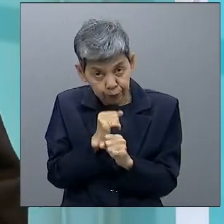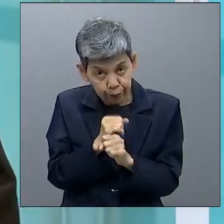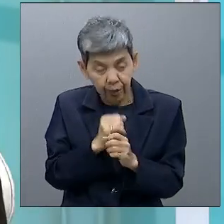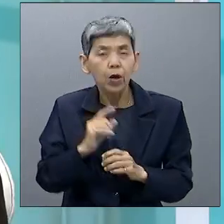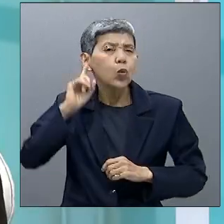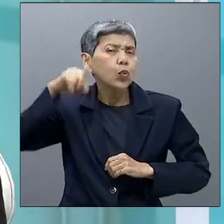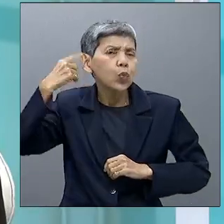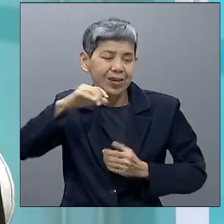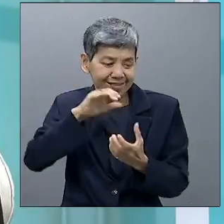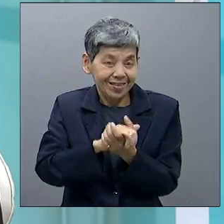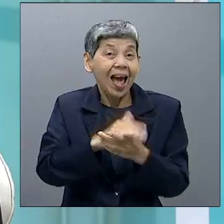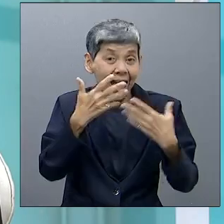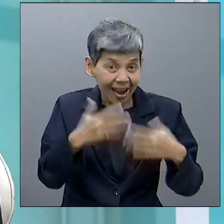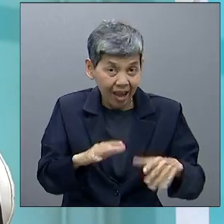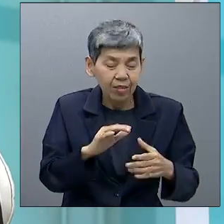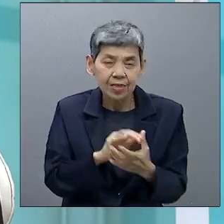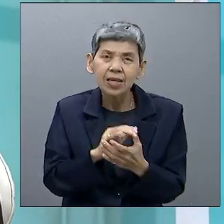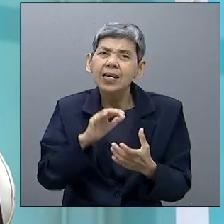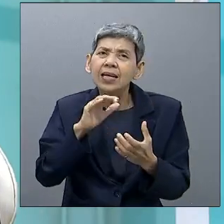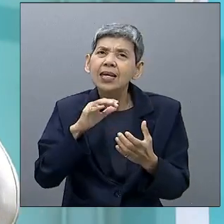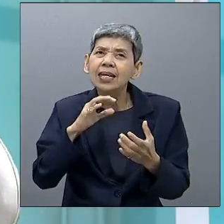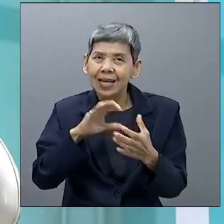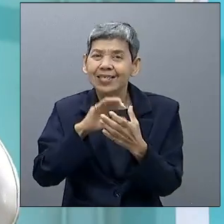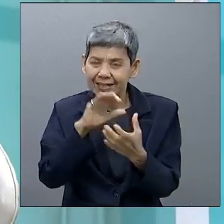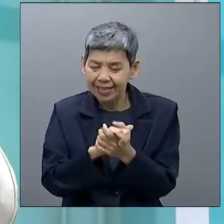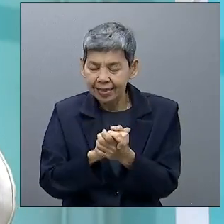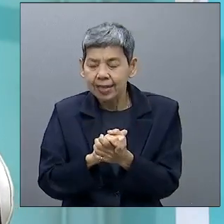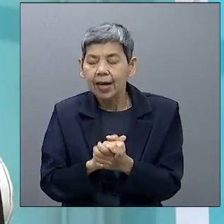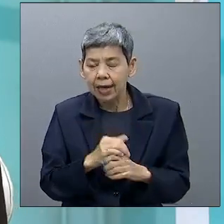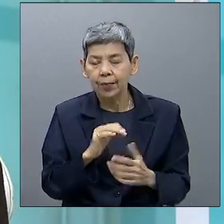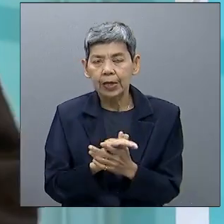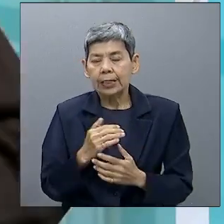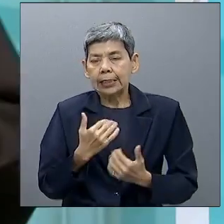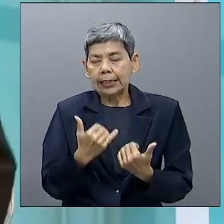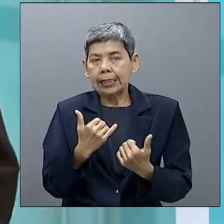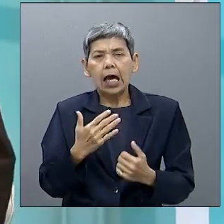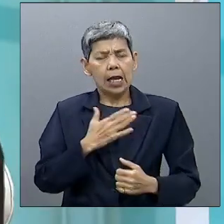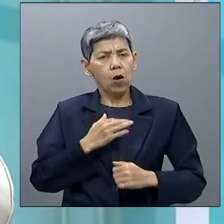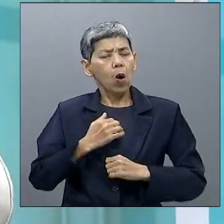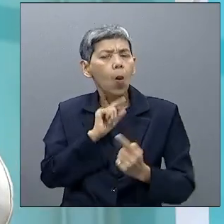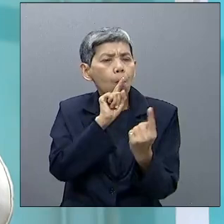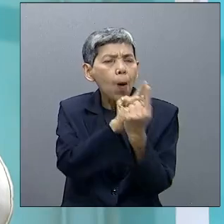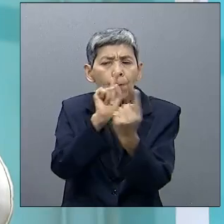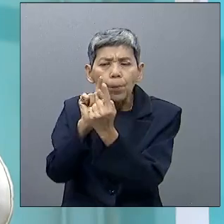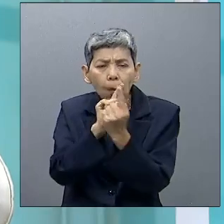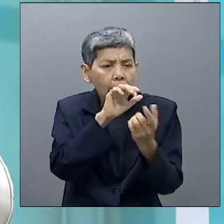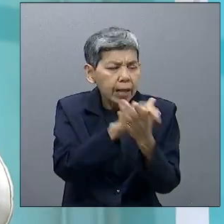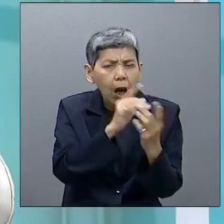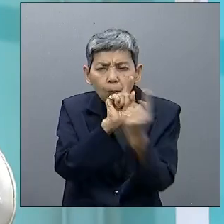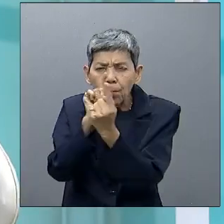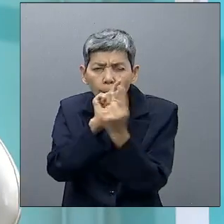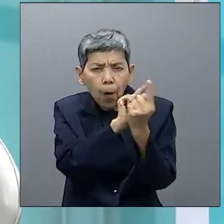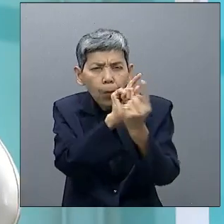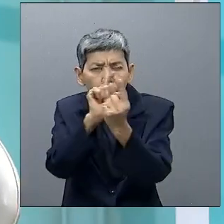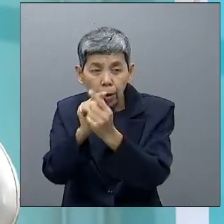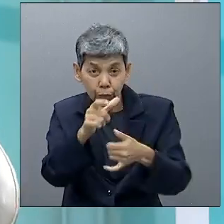พสตรีที่สมรสแล้วในชื่อ Miss Thailand นะฮะก็พี่มีโอกาสได้พบกับผู้หญิงที่แต่งงานแล้วเยอะมากเดิ